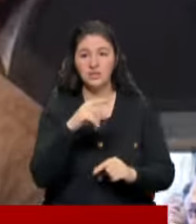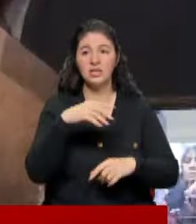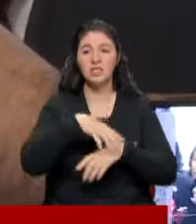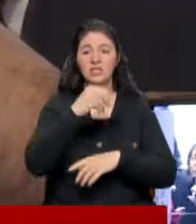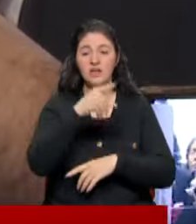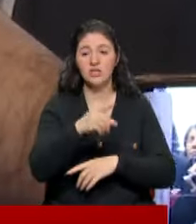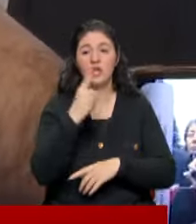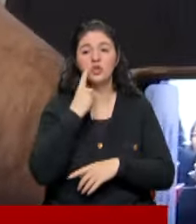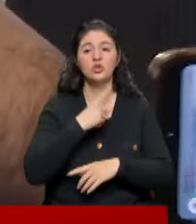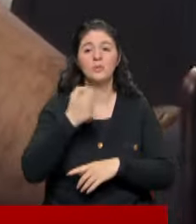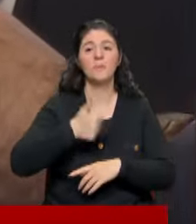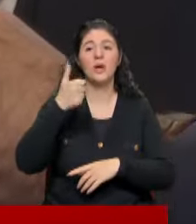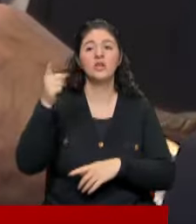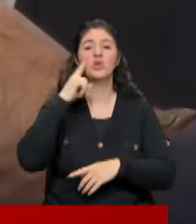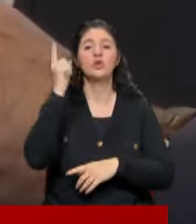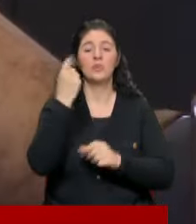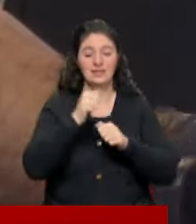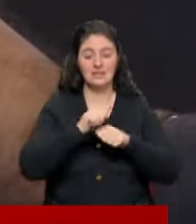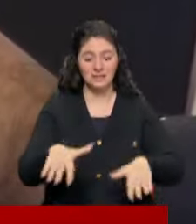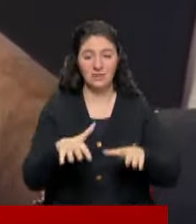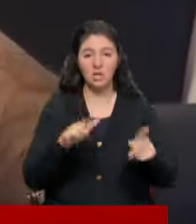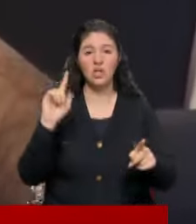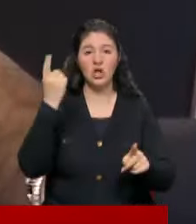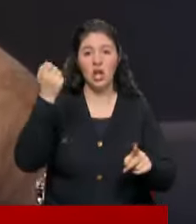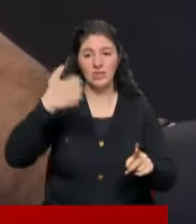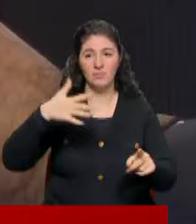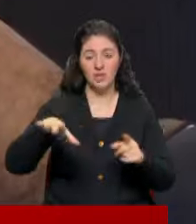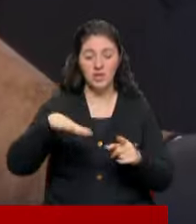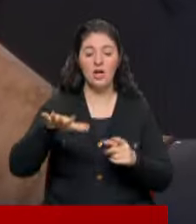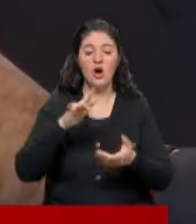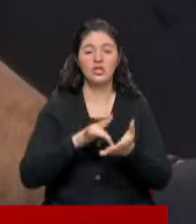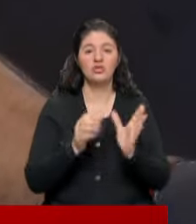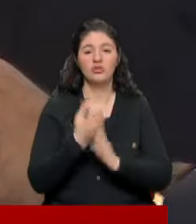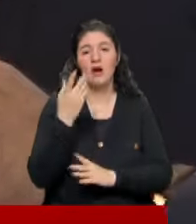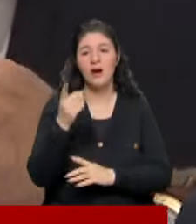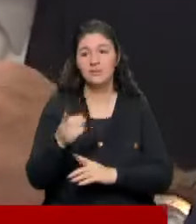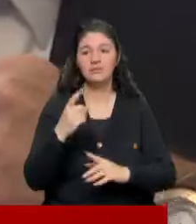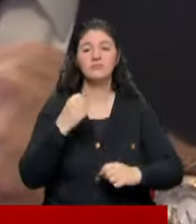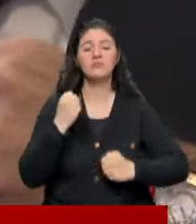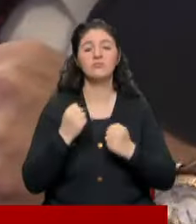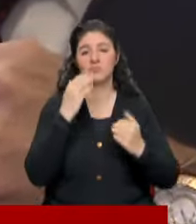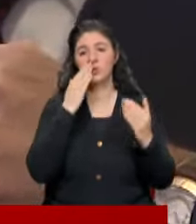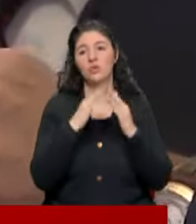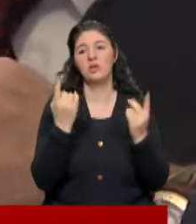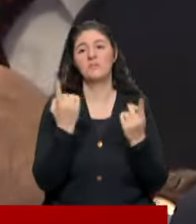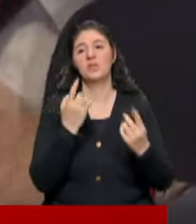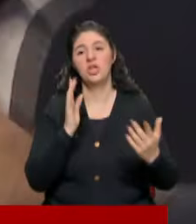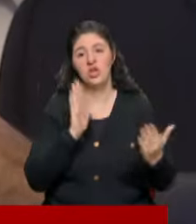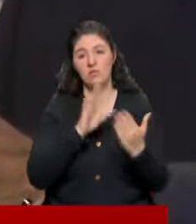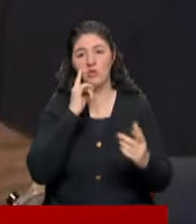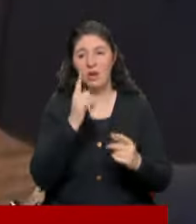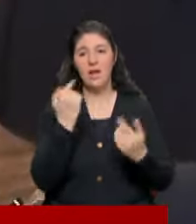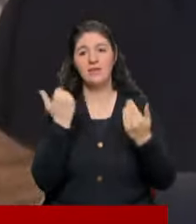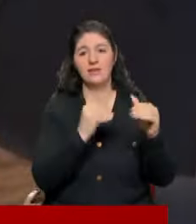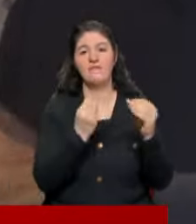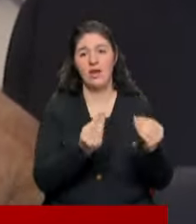İsveç'e Cumhurbaşkanlığı Hükümet Sistemi'nin yönetiminin ortaya koymuş olduğu tavırla özdeşir bir yaklaşımla